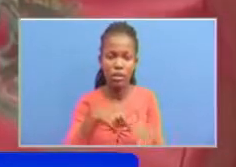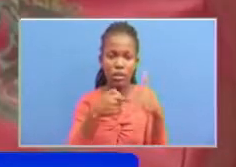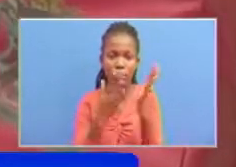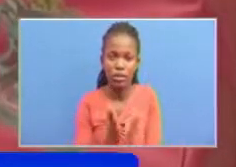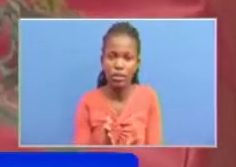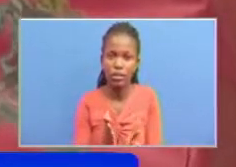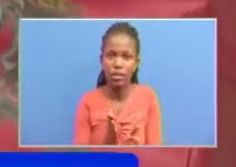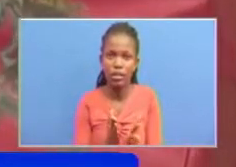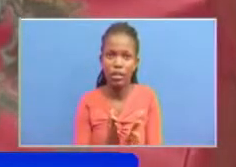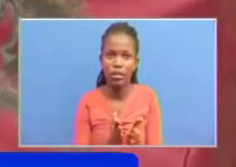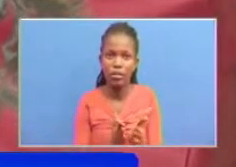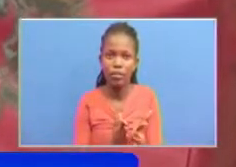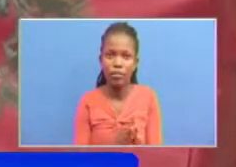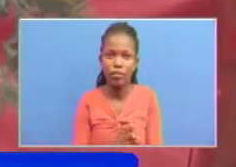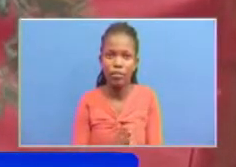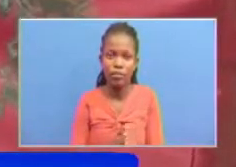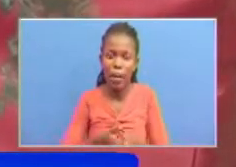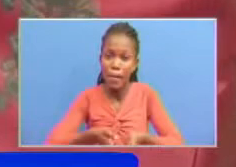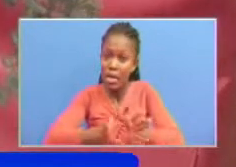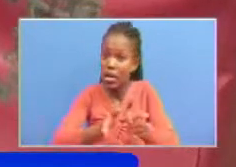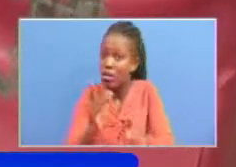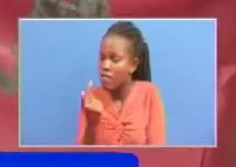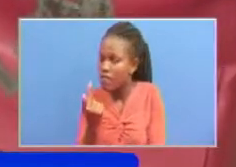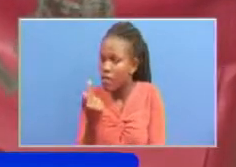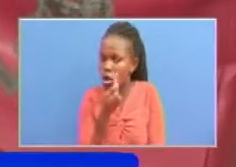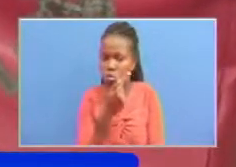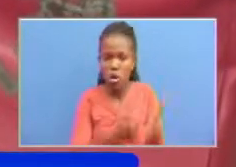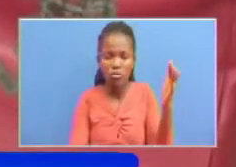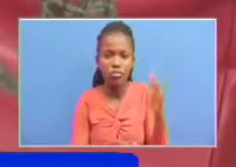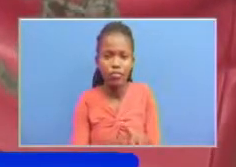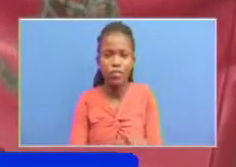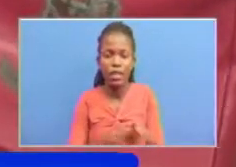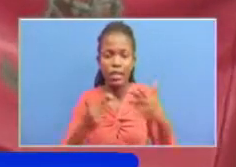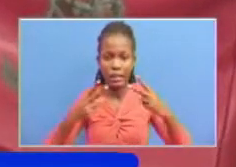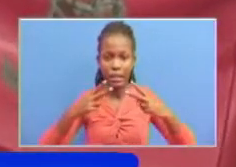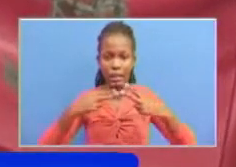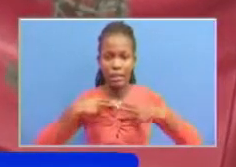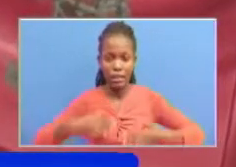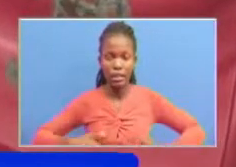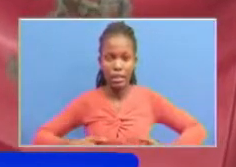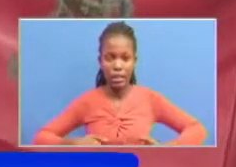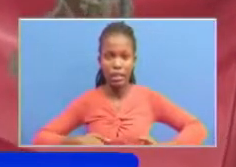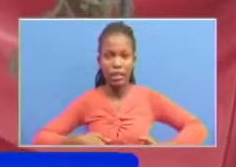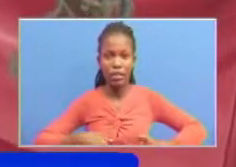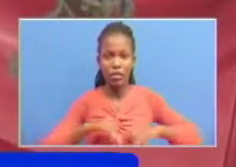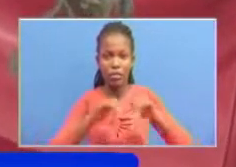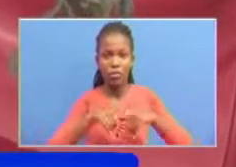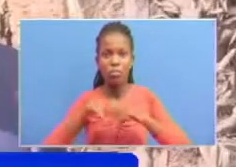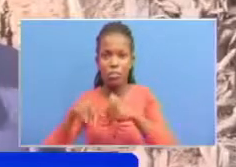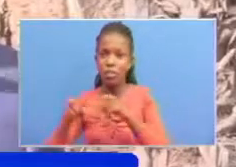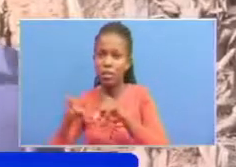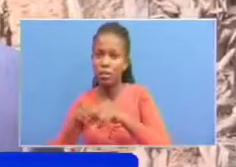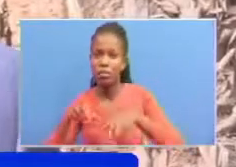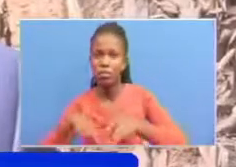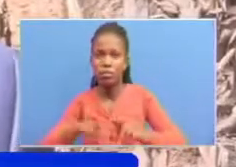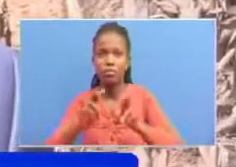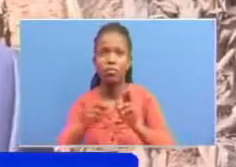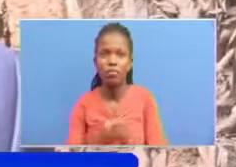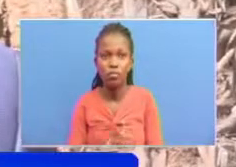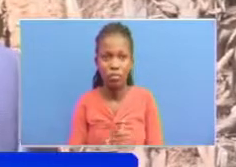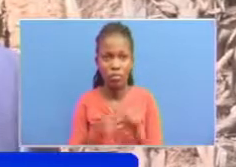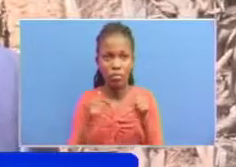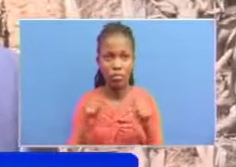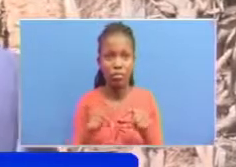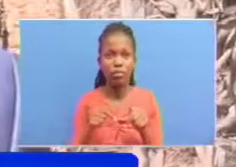Nakati wamevia ila yane wa mwanyo wa mbenu hivyo mwavea wa uiti, uemi na malelu. Ya mudenani wa